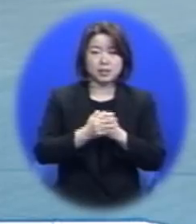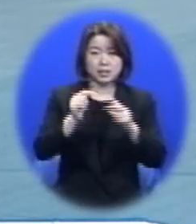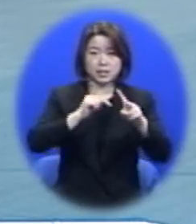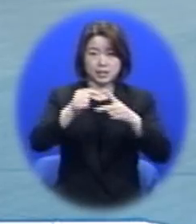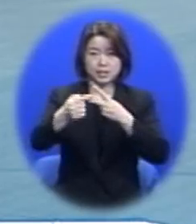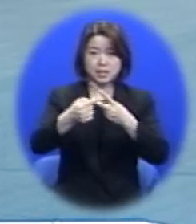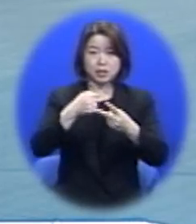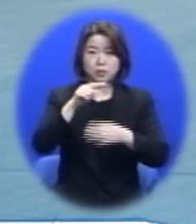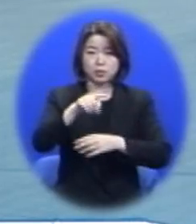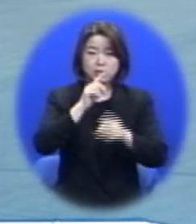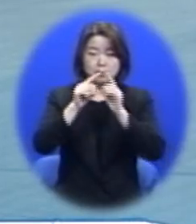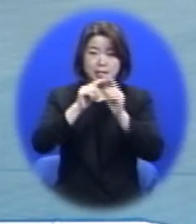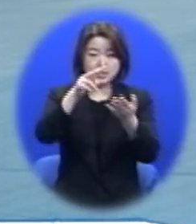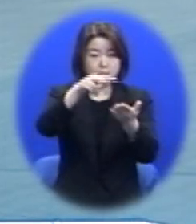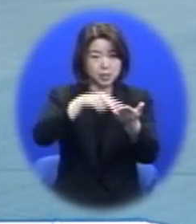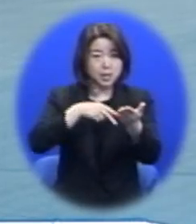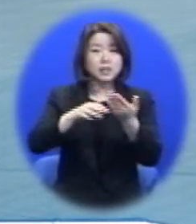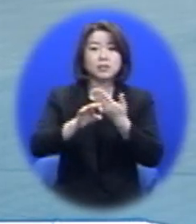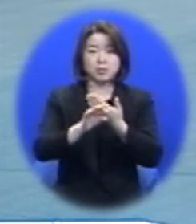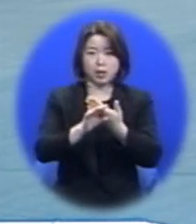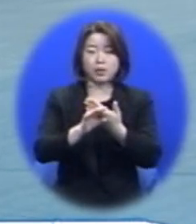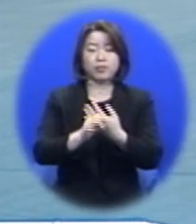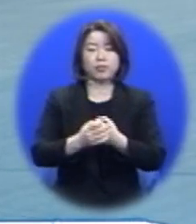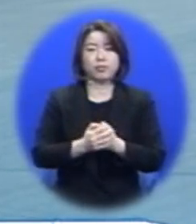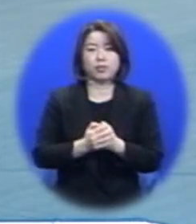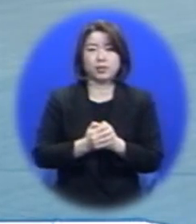이해하고 이 말씀을 읽으면